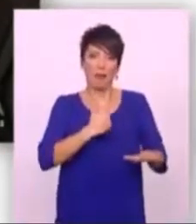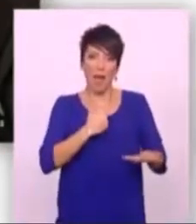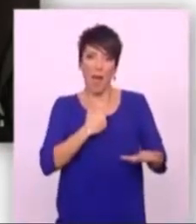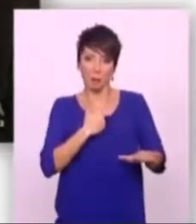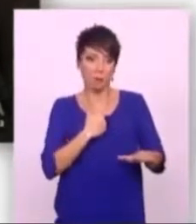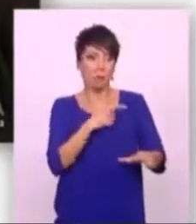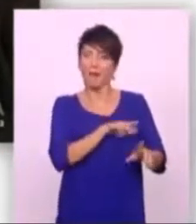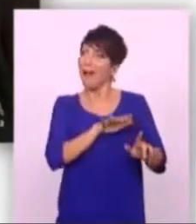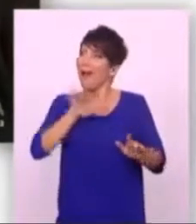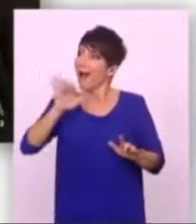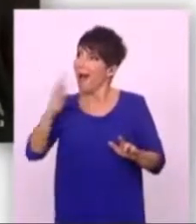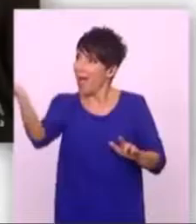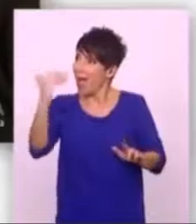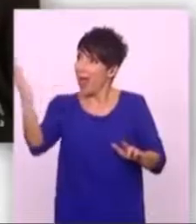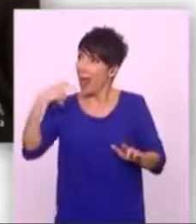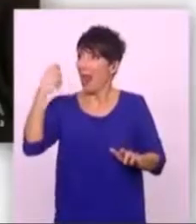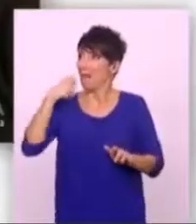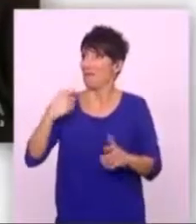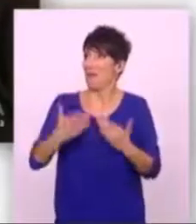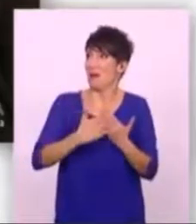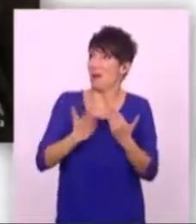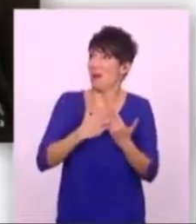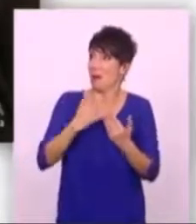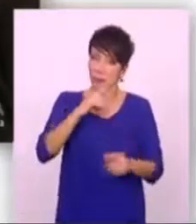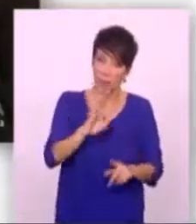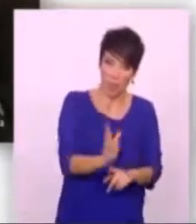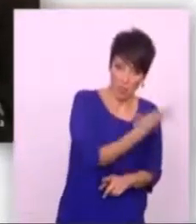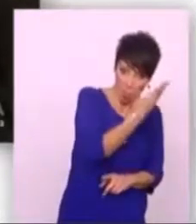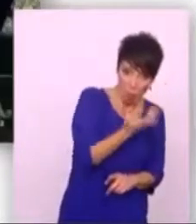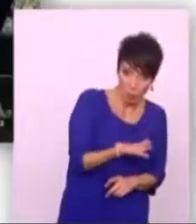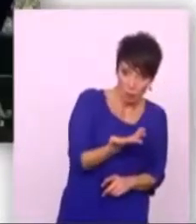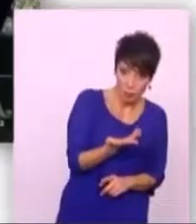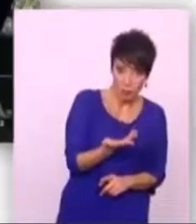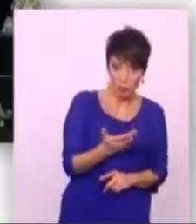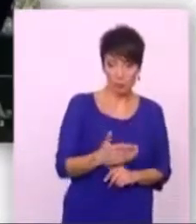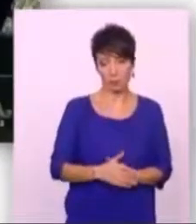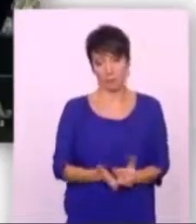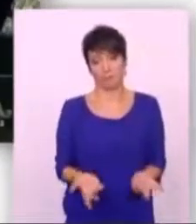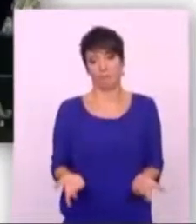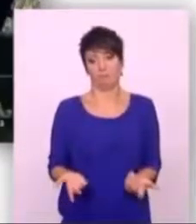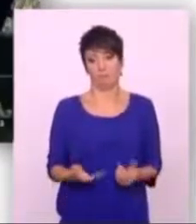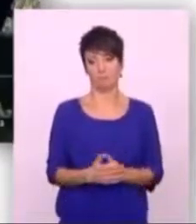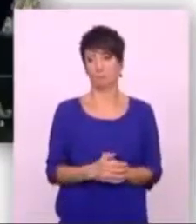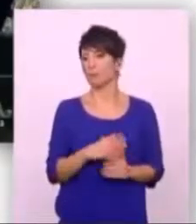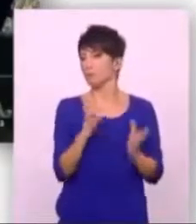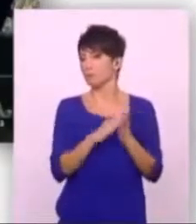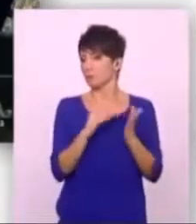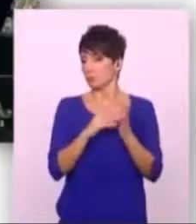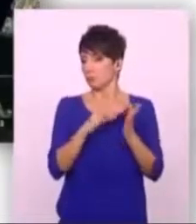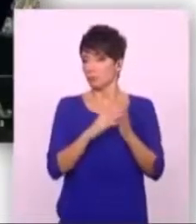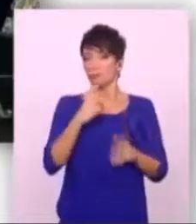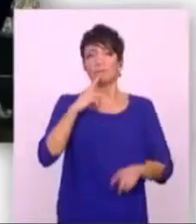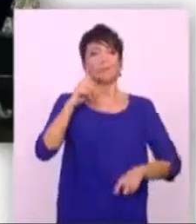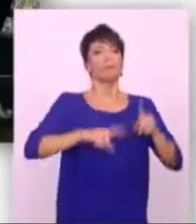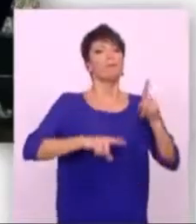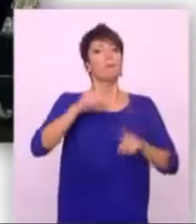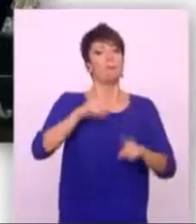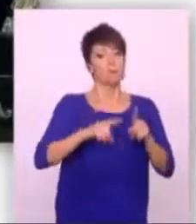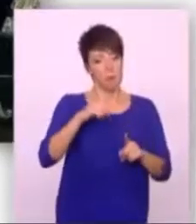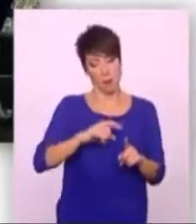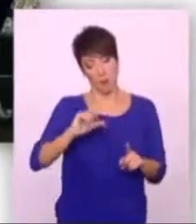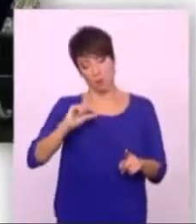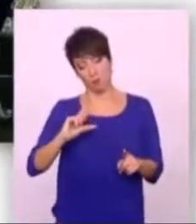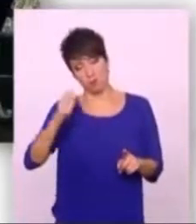κατόπιν τους παρακαλέσαμε, διότι κατά το μη είχαν εξειδικευμένες γνώσεις που θα μπορούσαν να βοηθήσουν εδώ και να προσφέρουν στο